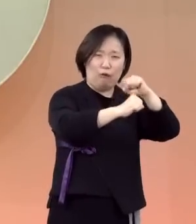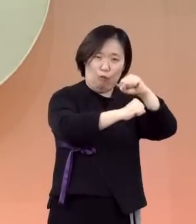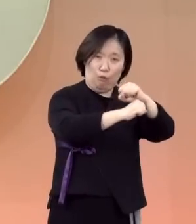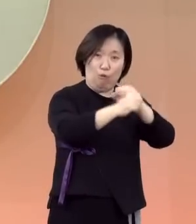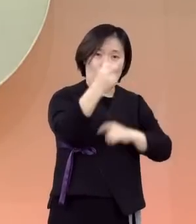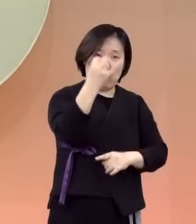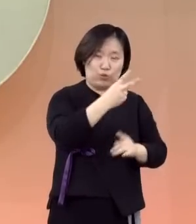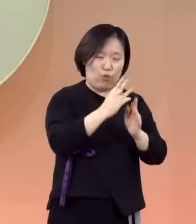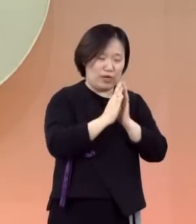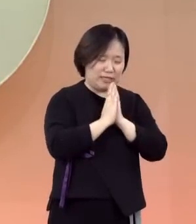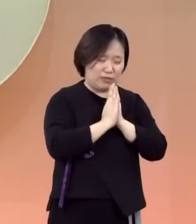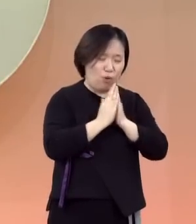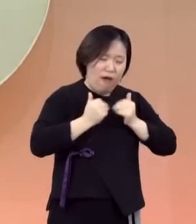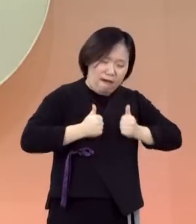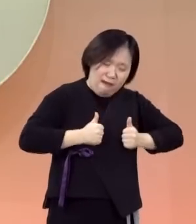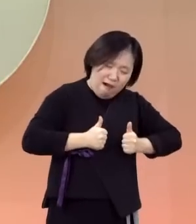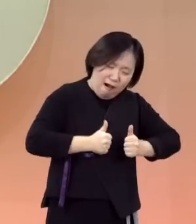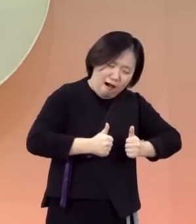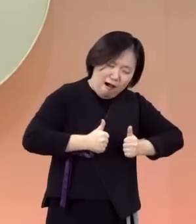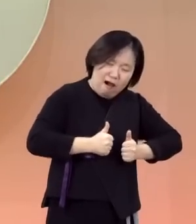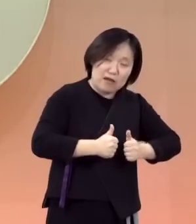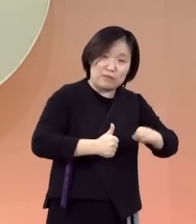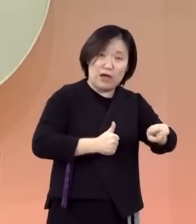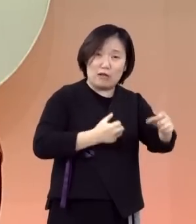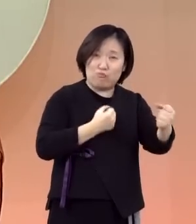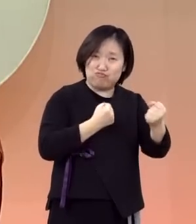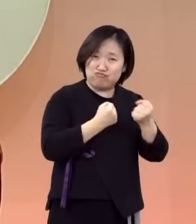스러운일들이계속일어난다면